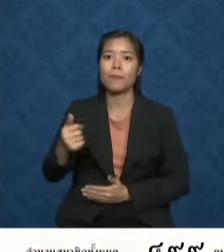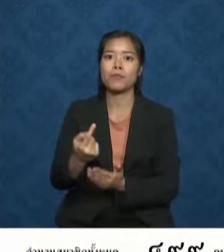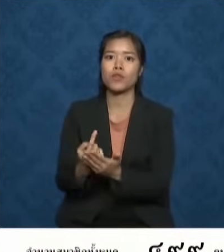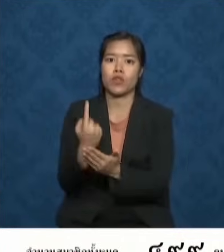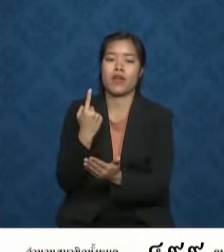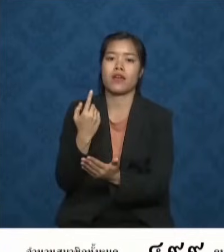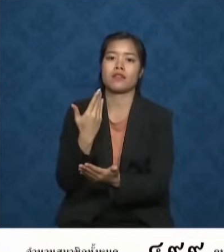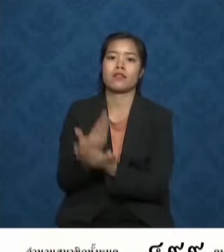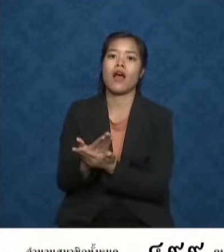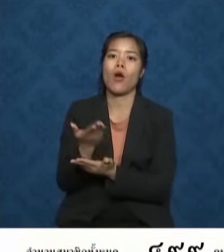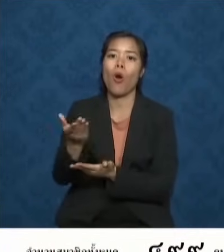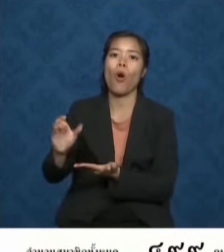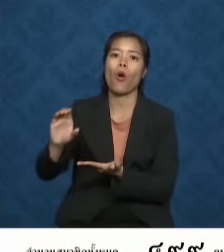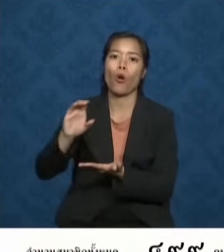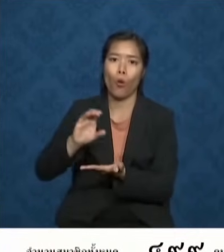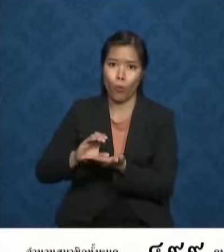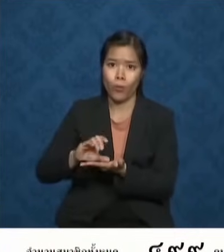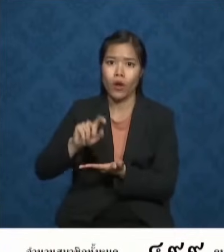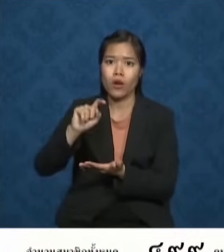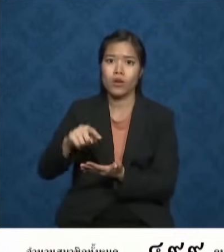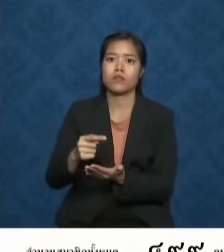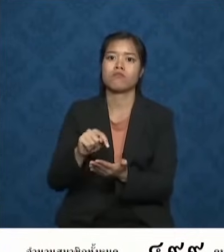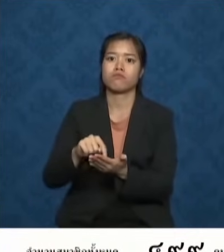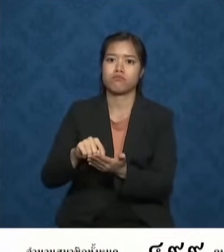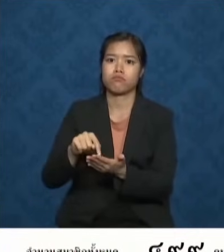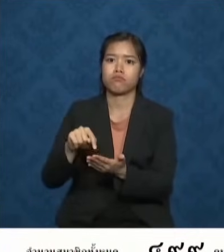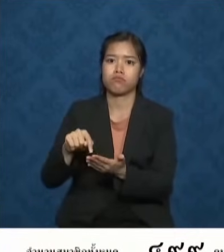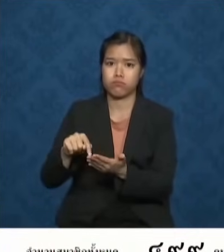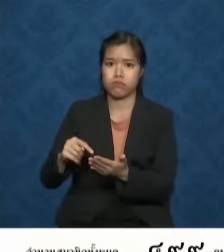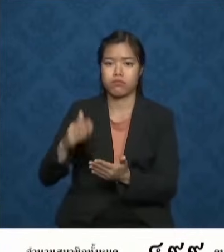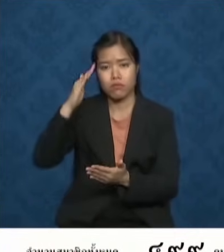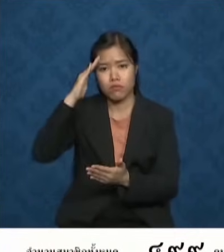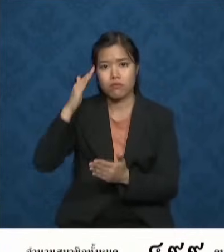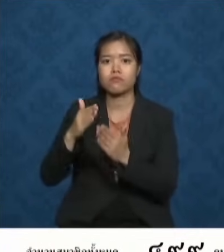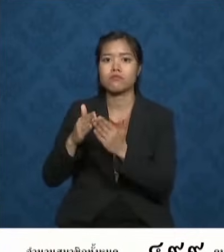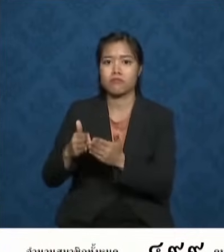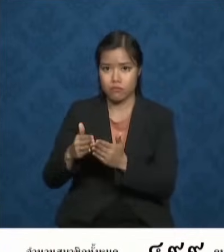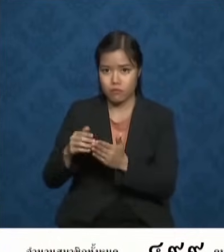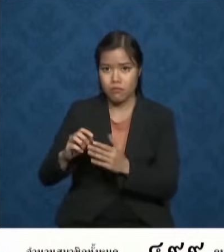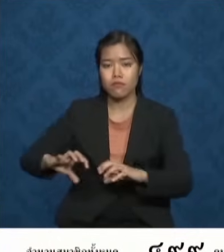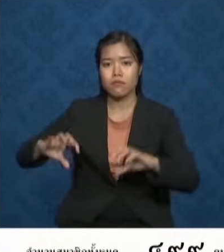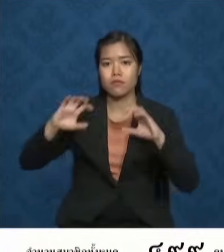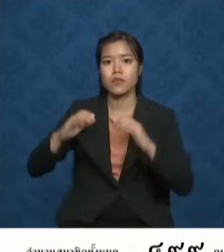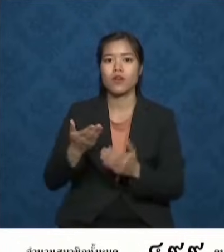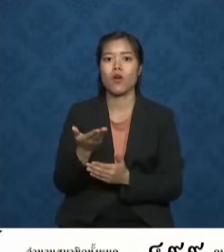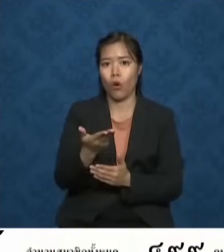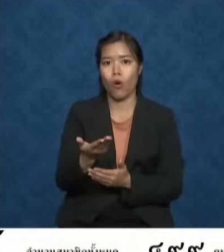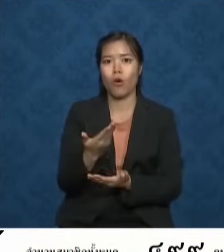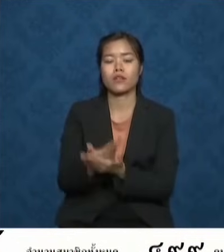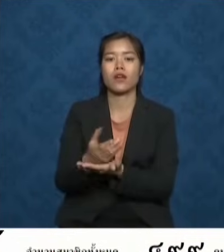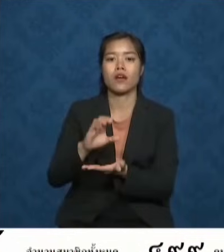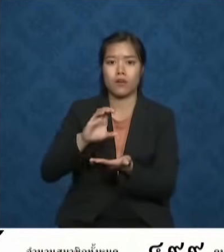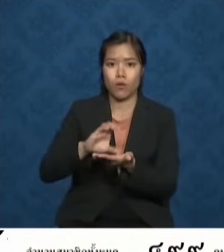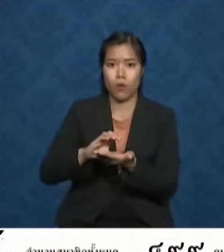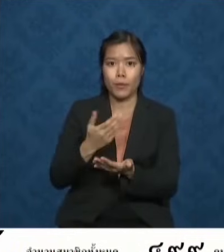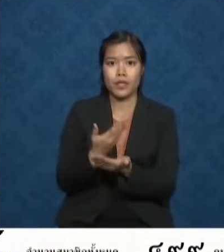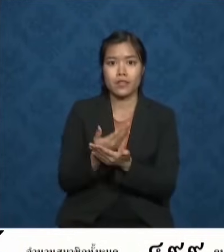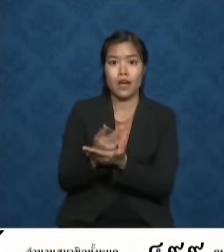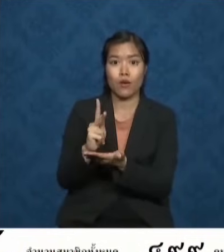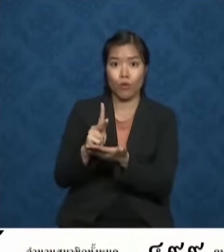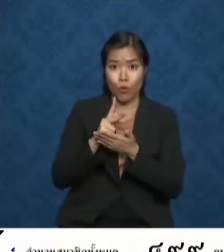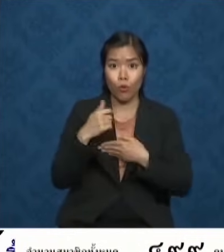ของที่ดินก็คือกองทัพเรือเป็นหน่วยราชการที่ของบเพราะนั้นไปกู้เนี่ยที่ไปกู้ต่างประเทศหมื่นออกล้